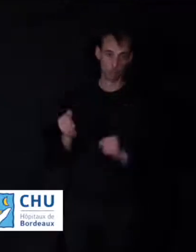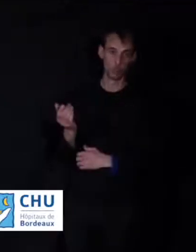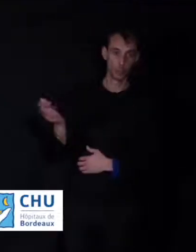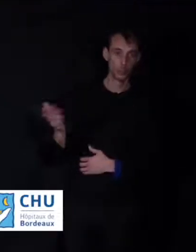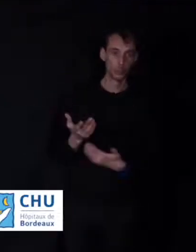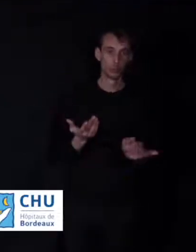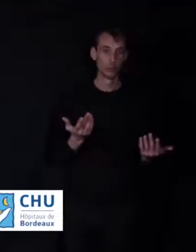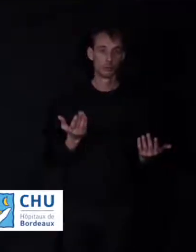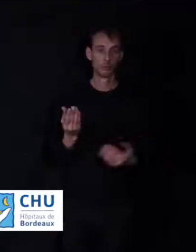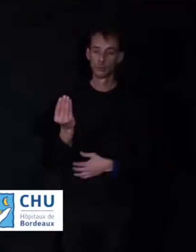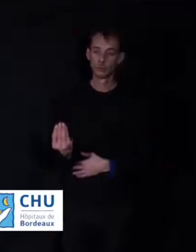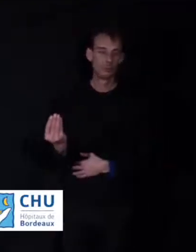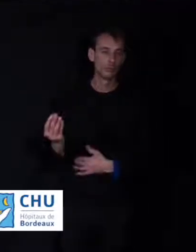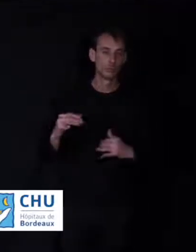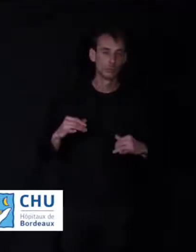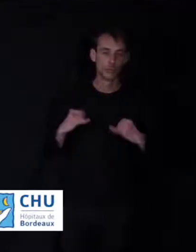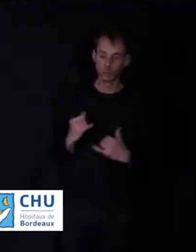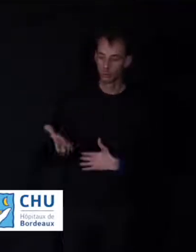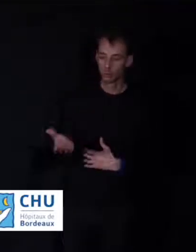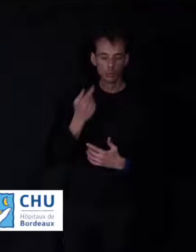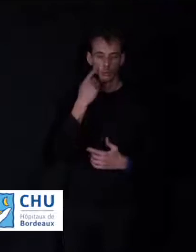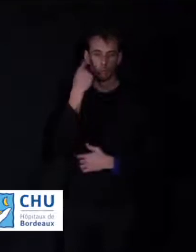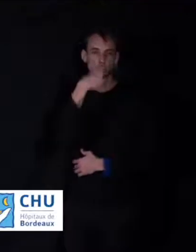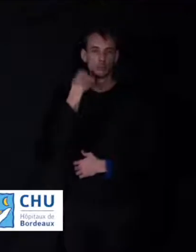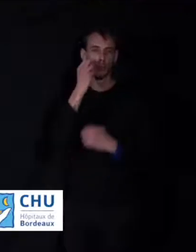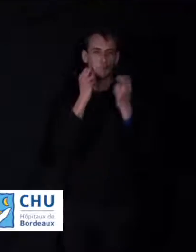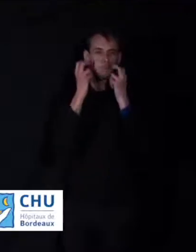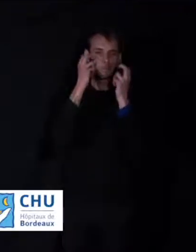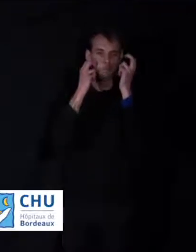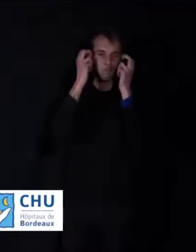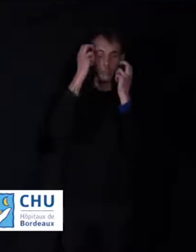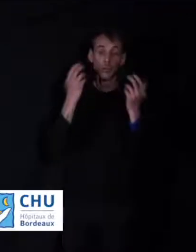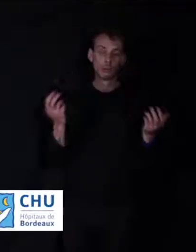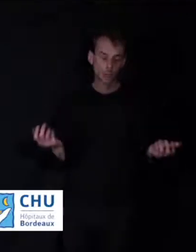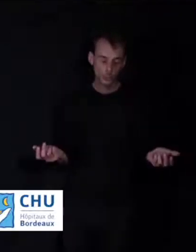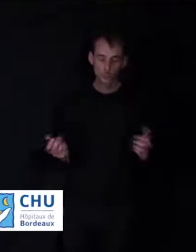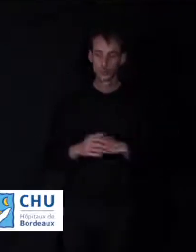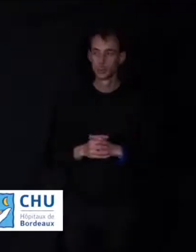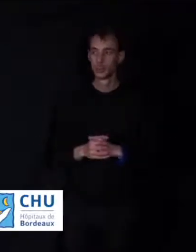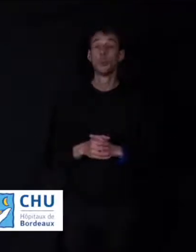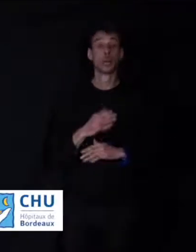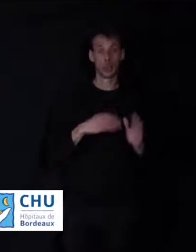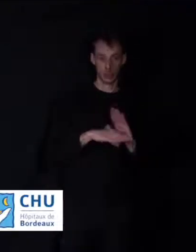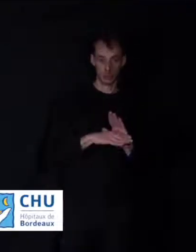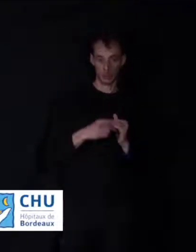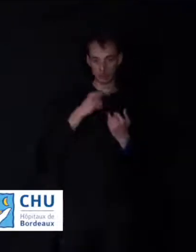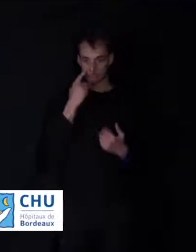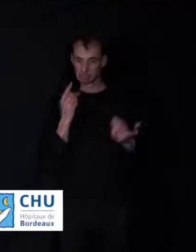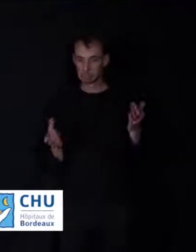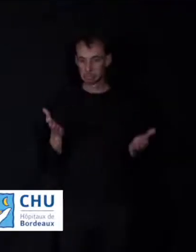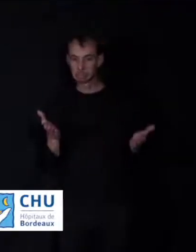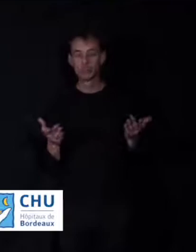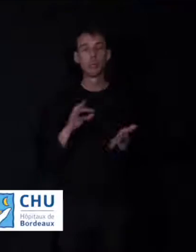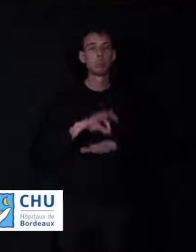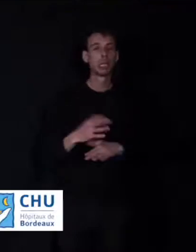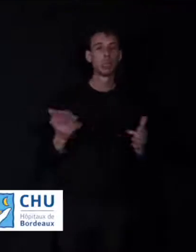jeune enfant où vous voyez le visage avec des pustules. Donc au départ, bien évidemment, il y a un doute avec la varicelle, mais après le pronostic n'est pas